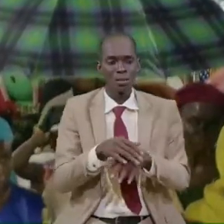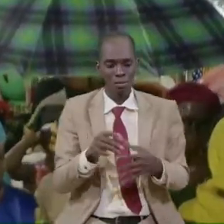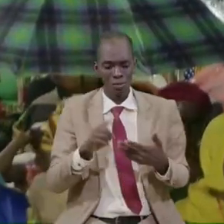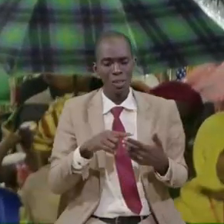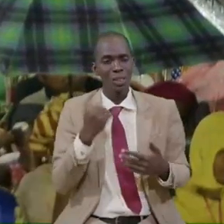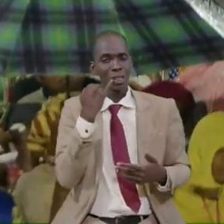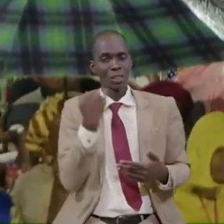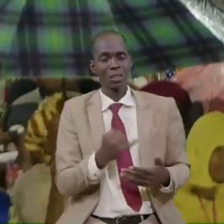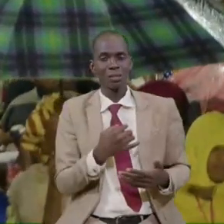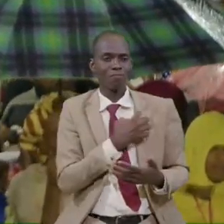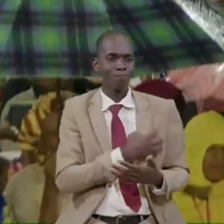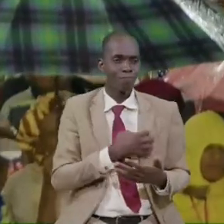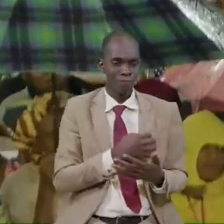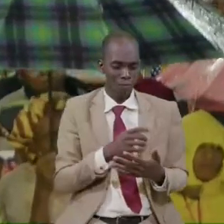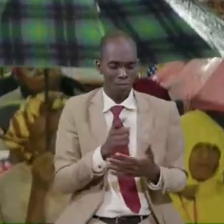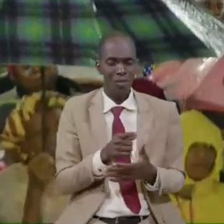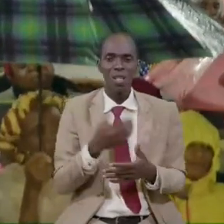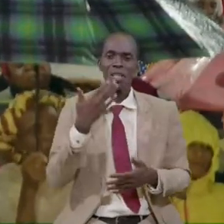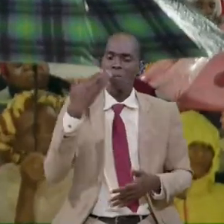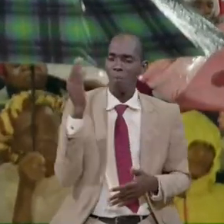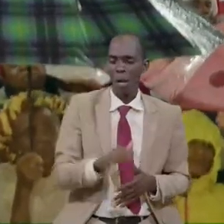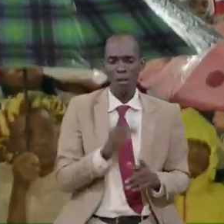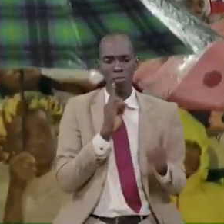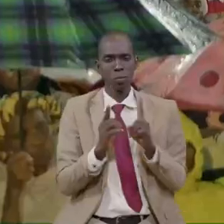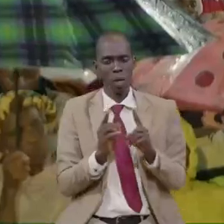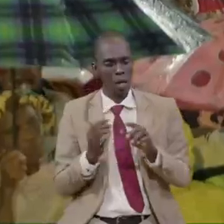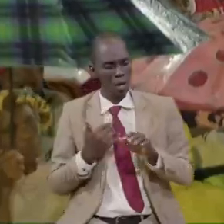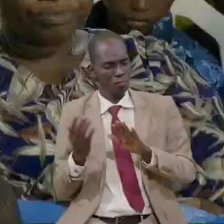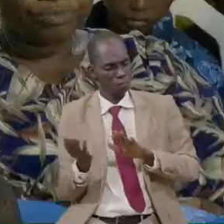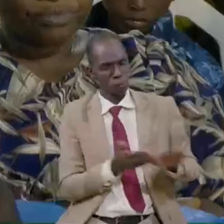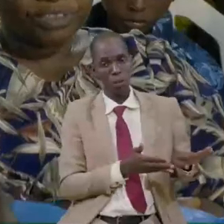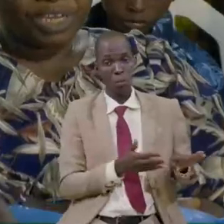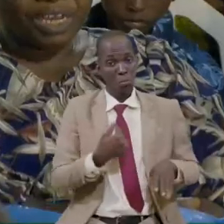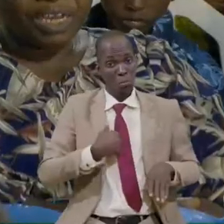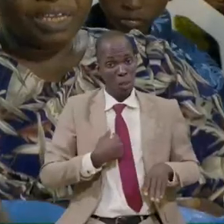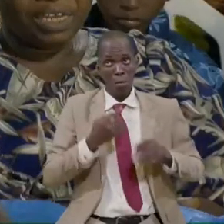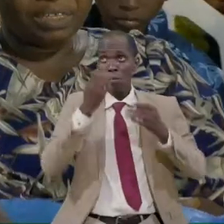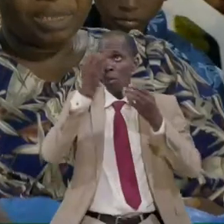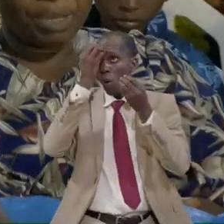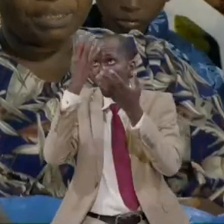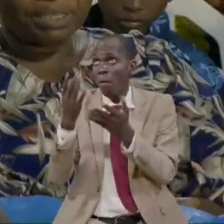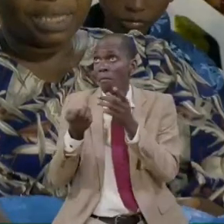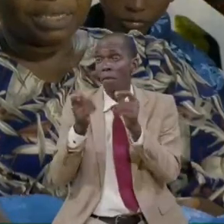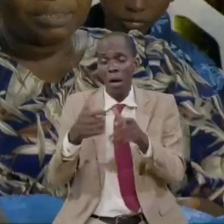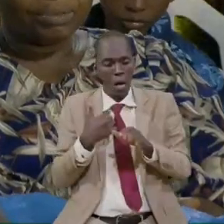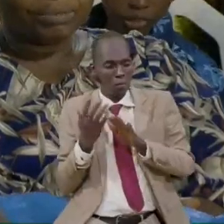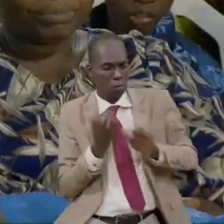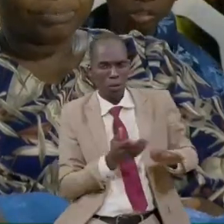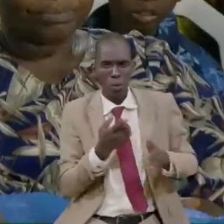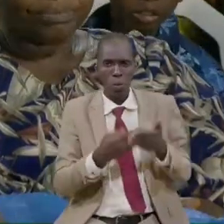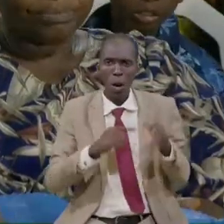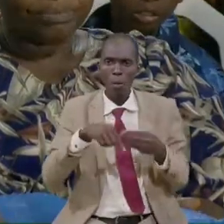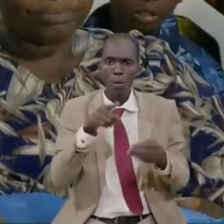médisance. Je les rejette. Je les rejette. Si